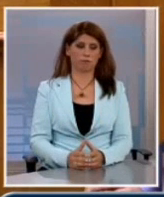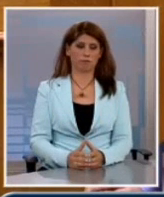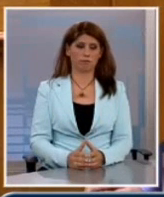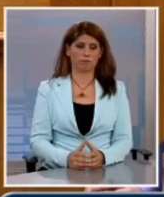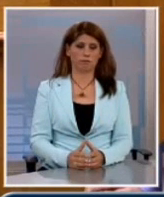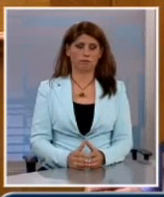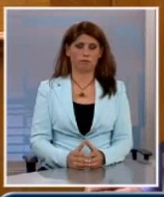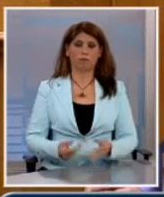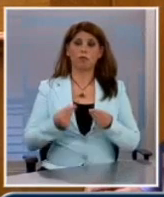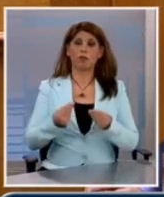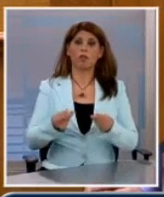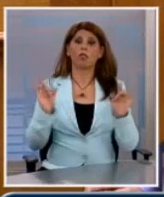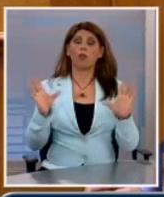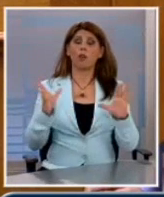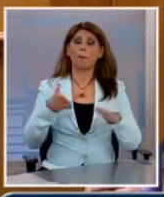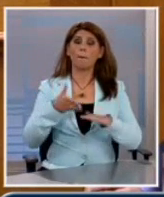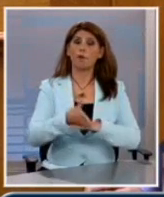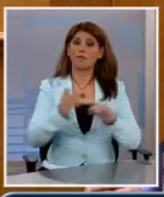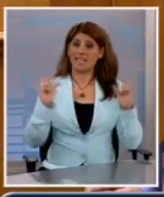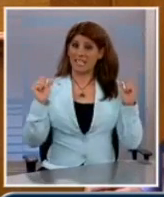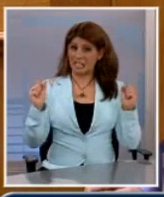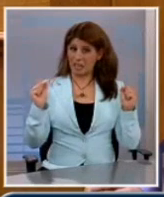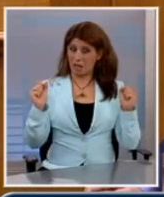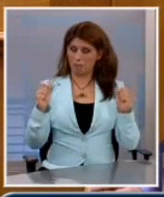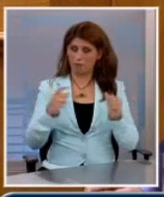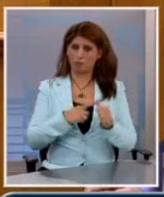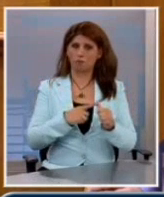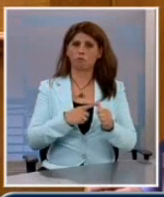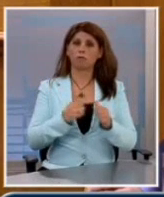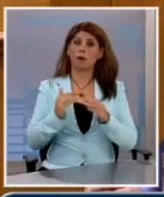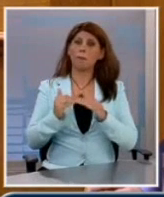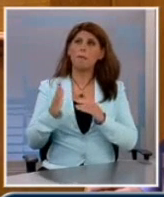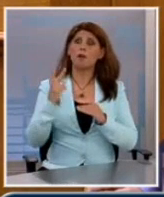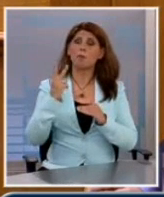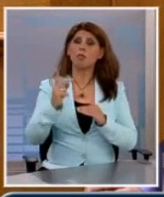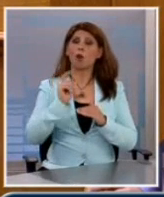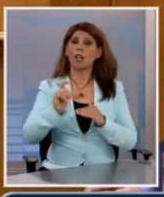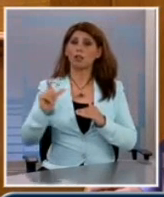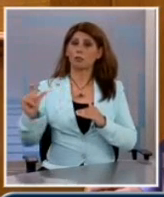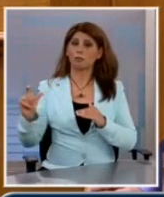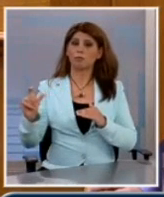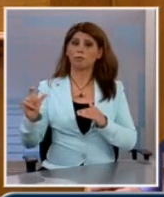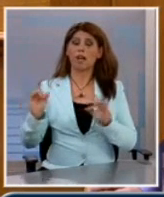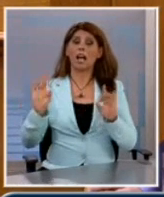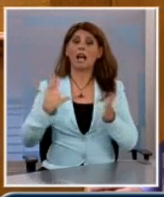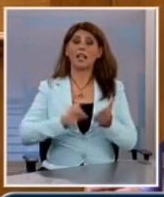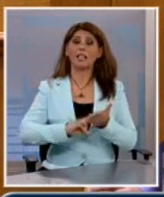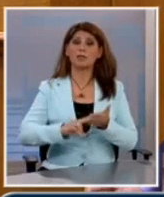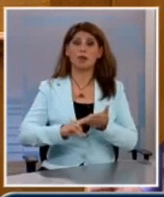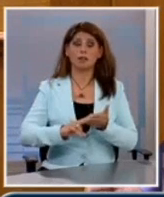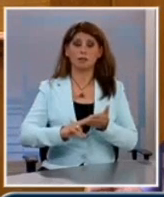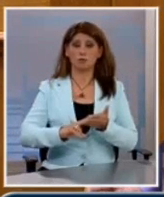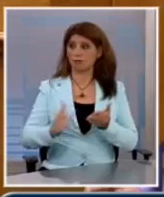Δώσαμε δωρεάν πρόσβαση στην υγεία σε πάνω από 2 εκατομμύρια ανασφάλιστους συμπολίτες